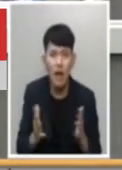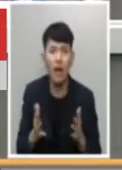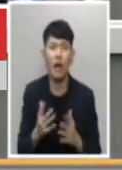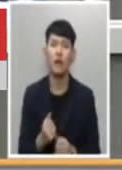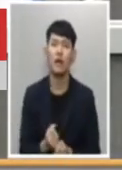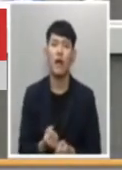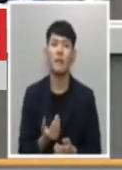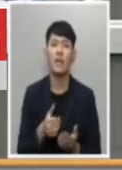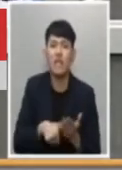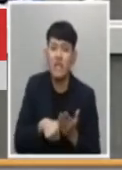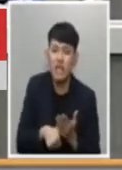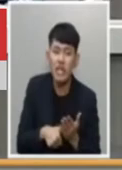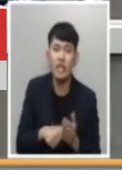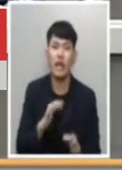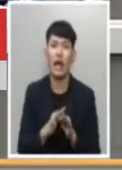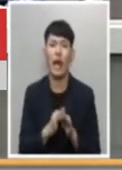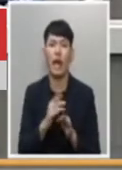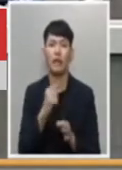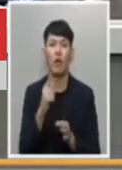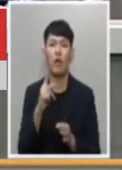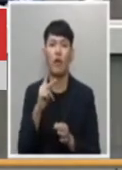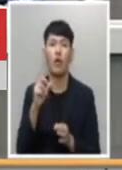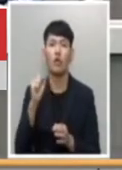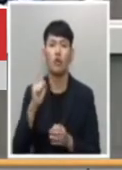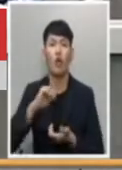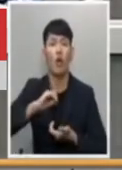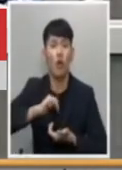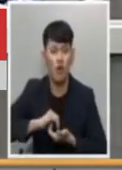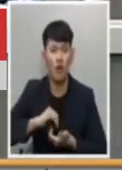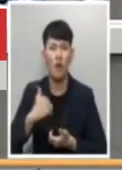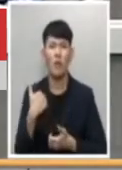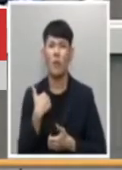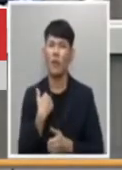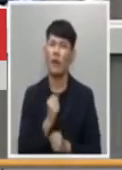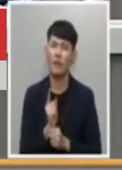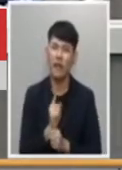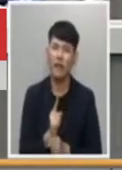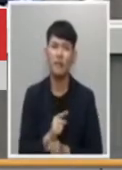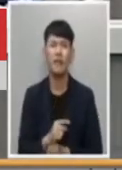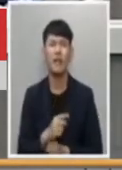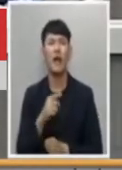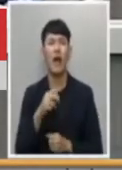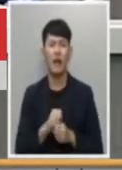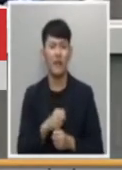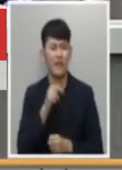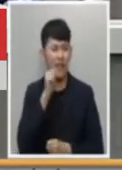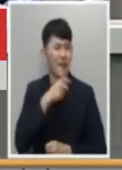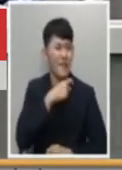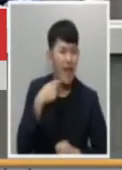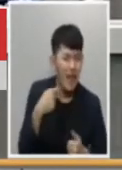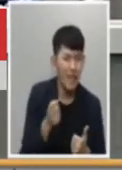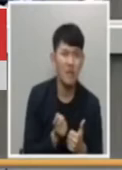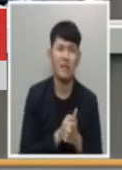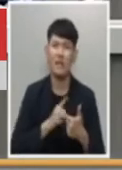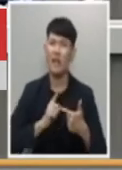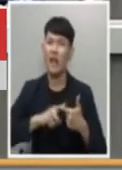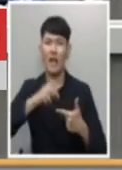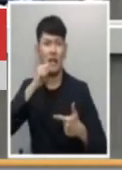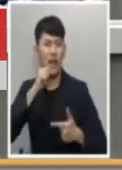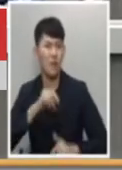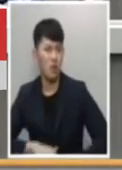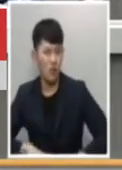กสครับทั้งนาแล้งน้ำท่วมนะครับปีนี้ครับได้รับผลกระทบอย่